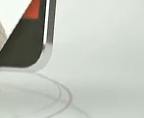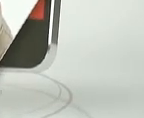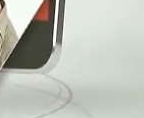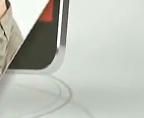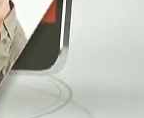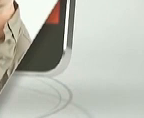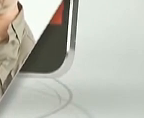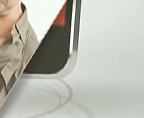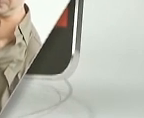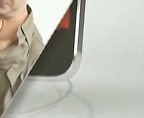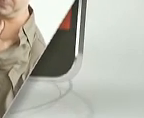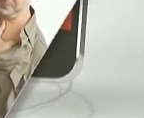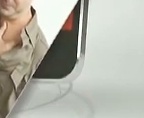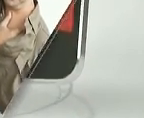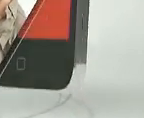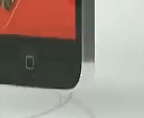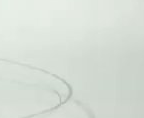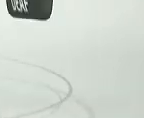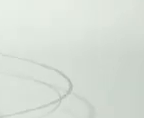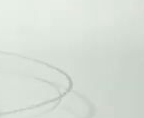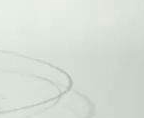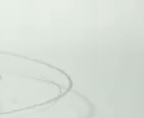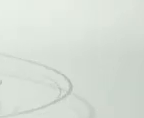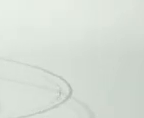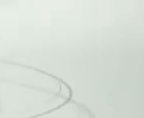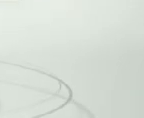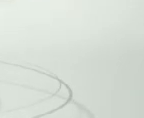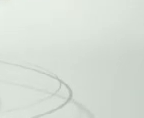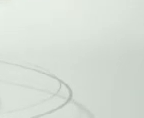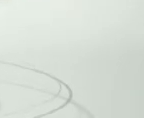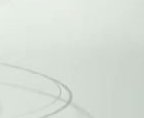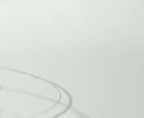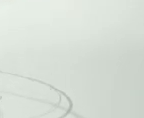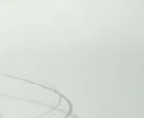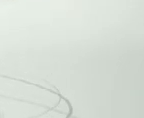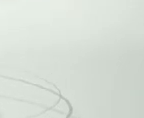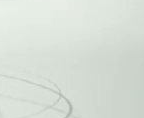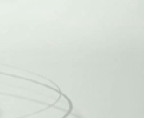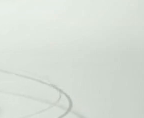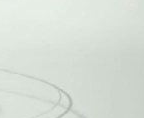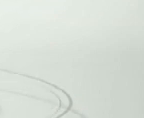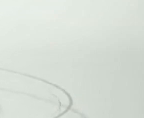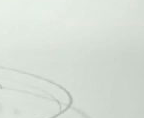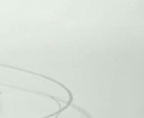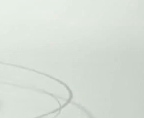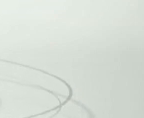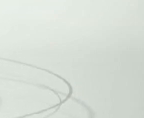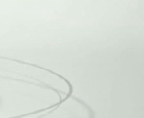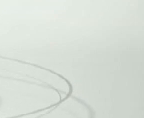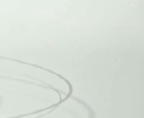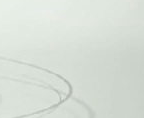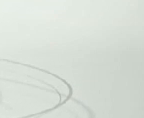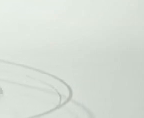golongan kurang upaya pendengaran dan pertuturan dan save me 99 BL untuk golongan kurang upaya